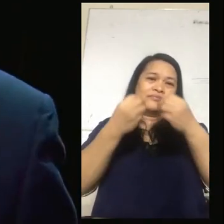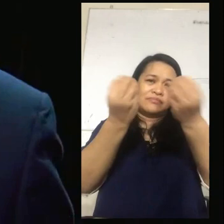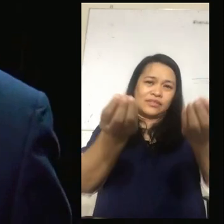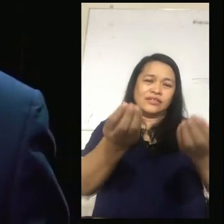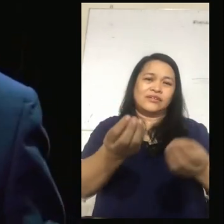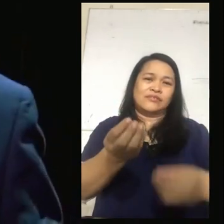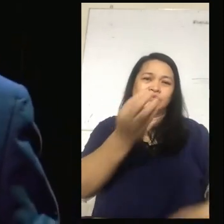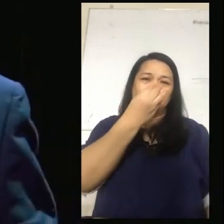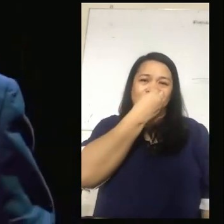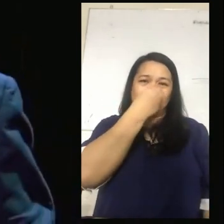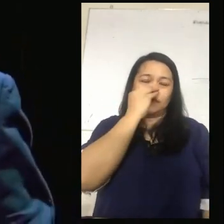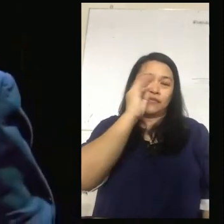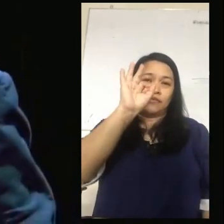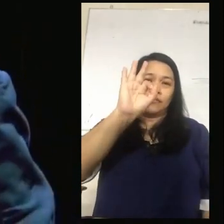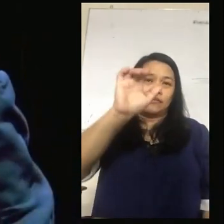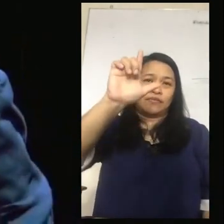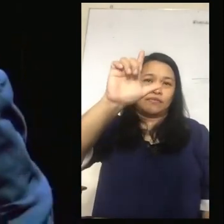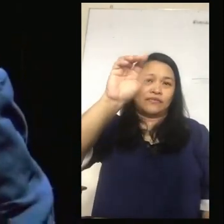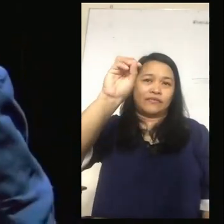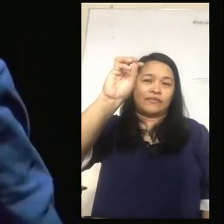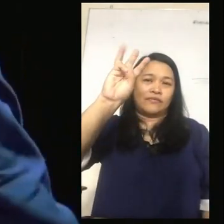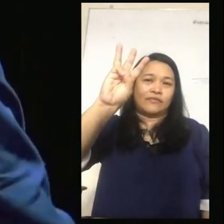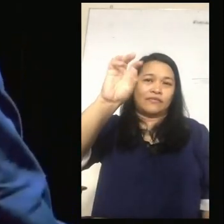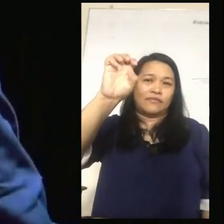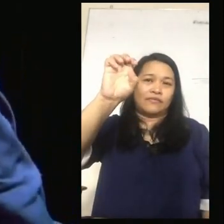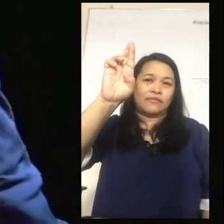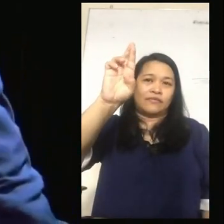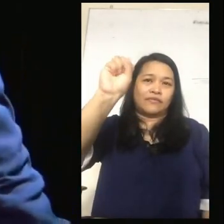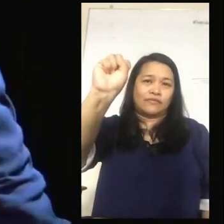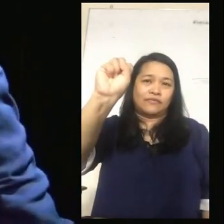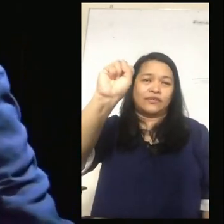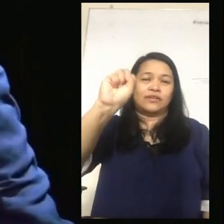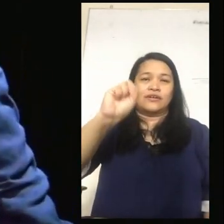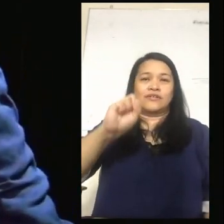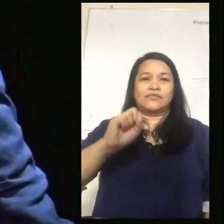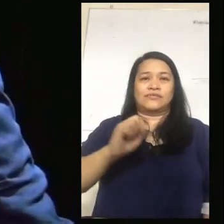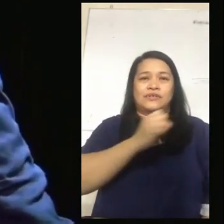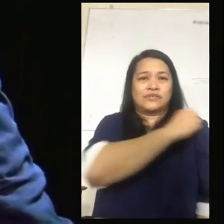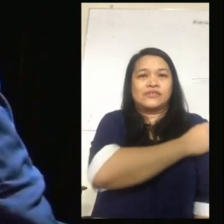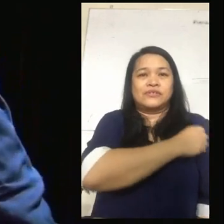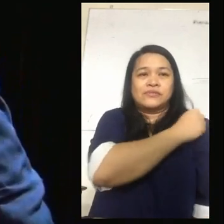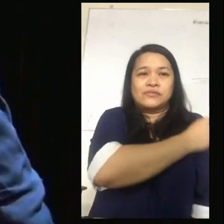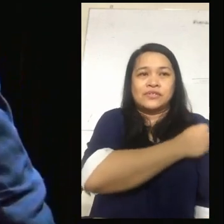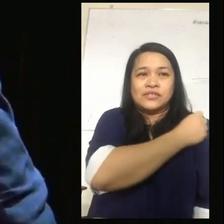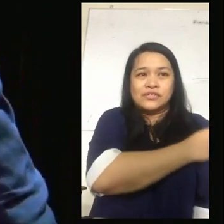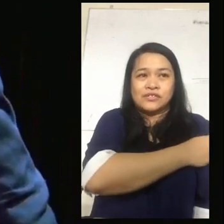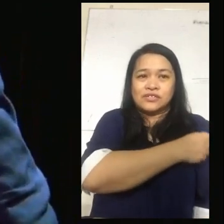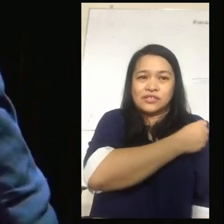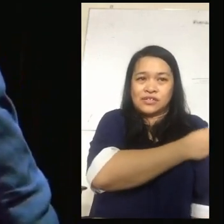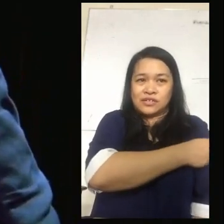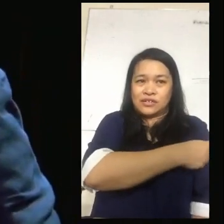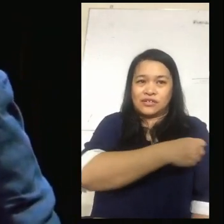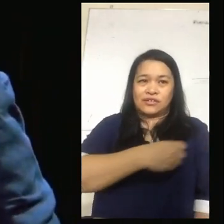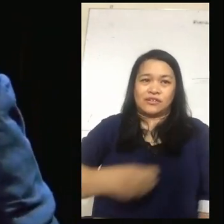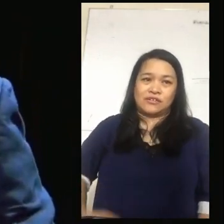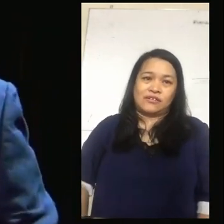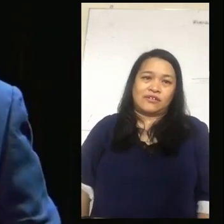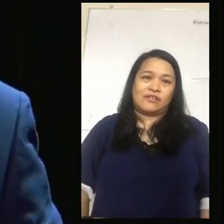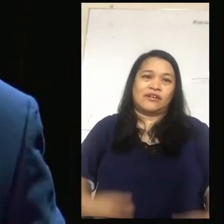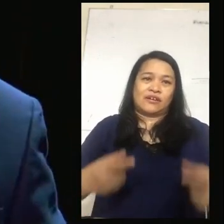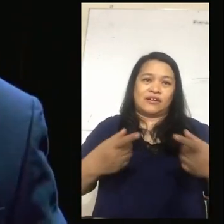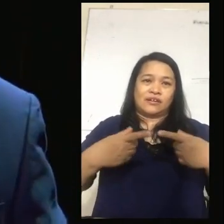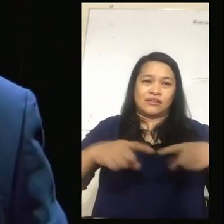Amen? While they can still appreciate it. That's going back to love. But above all, let's go back to